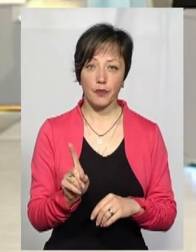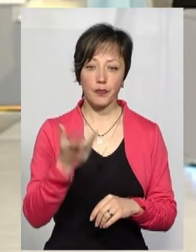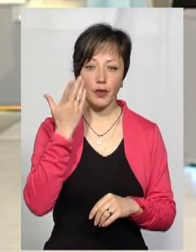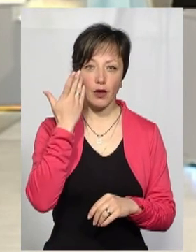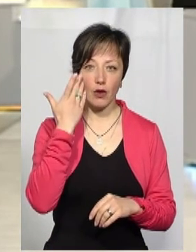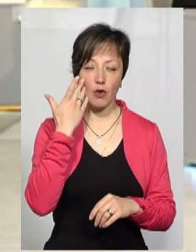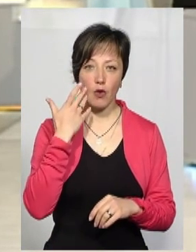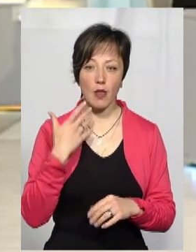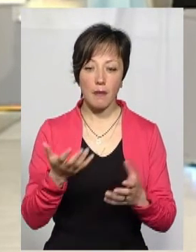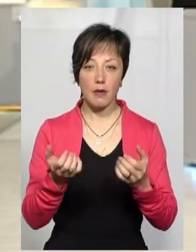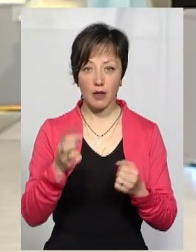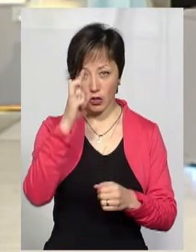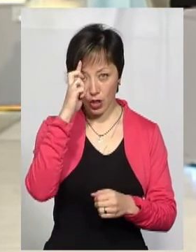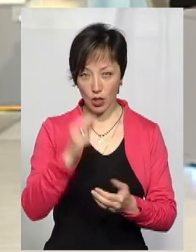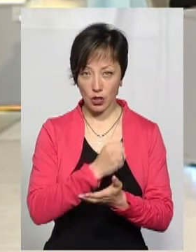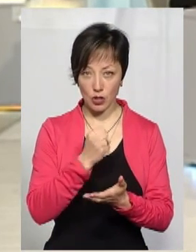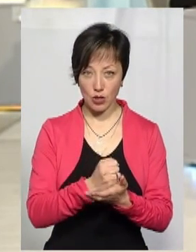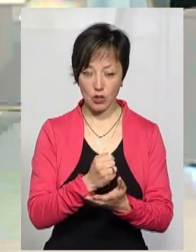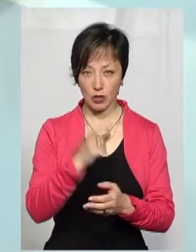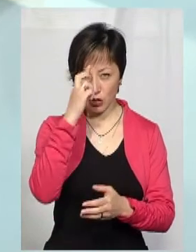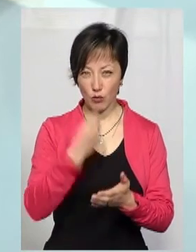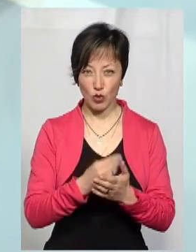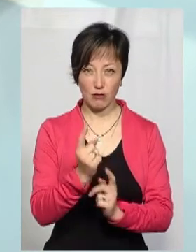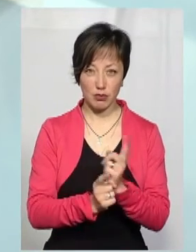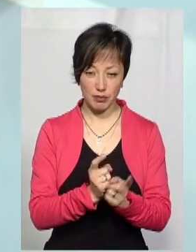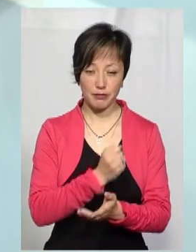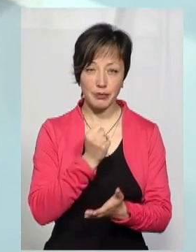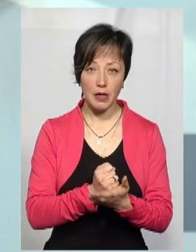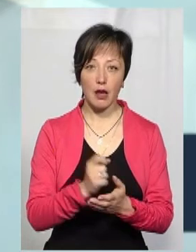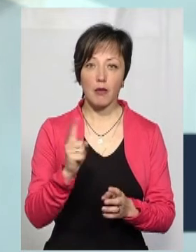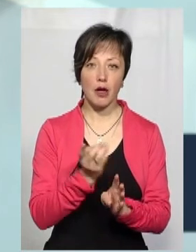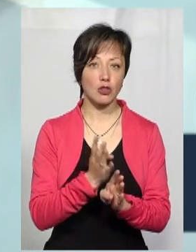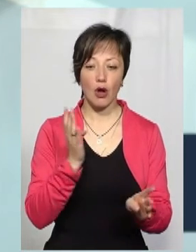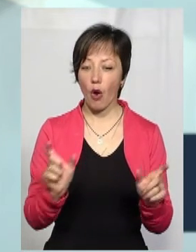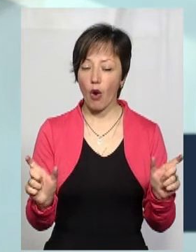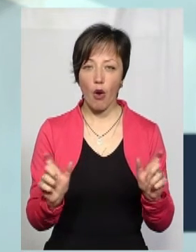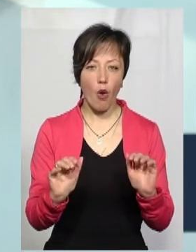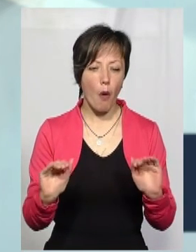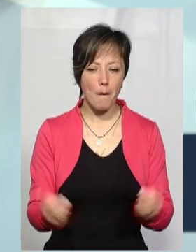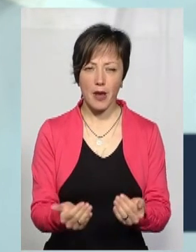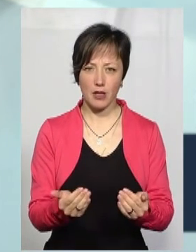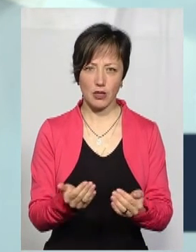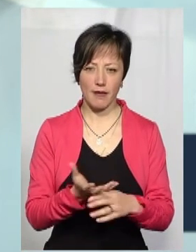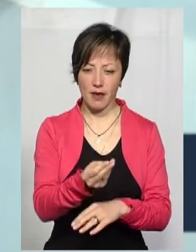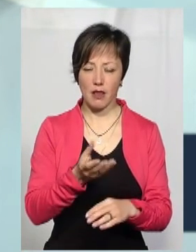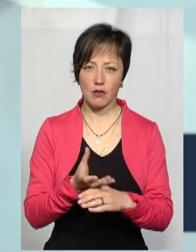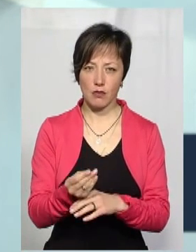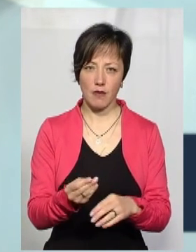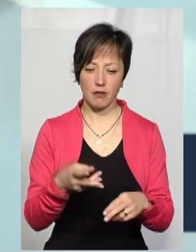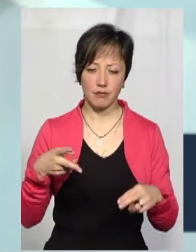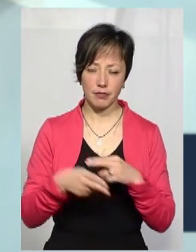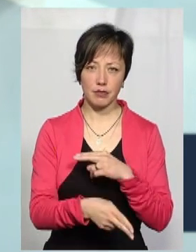коли прийняли держбюджет, зміни до державного бюджету, першочергово обмежили всі ці програми фінансування на